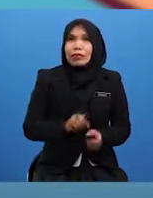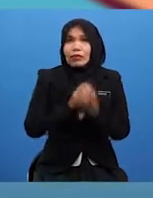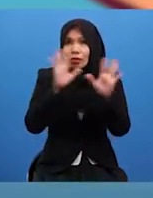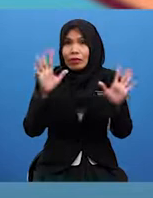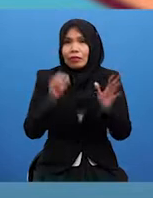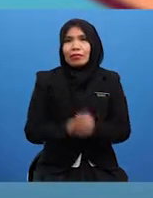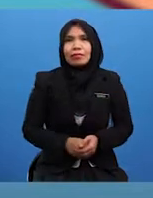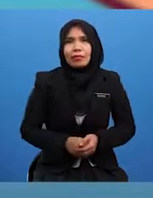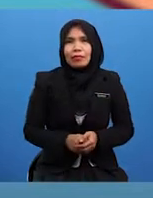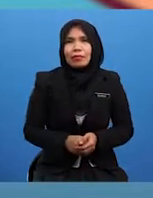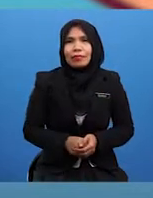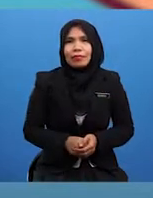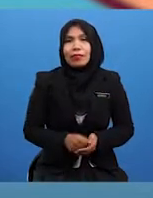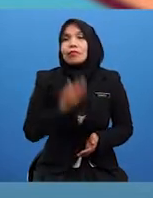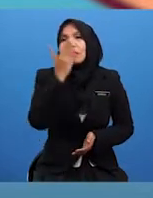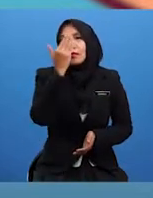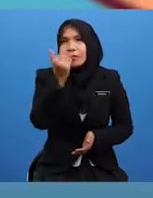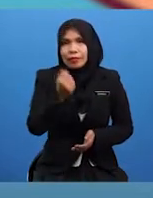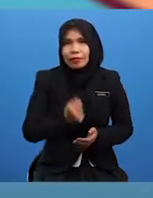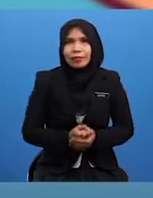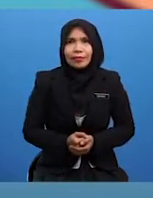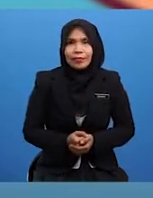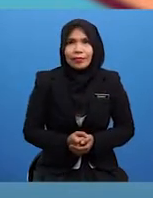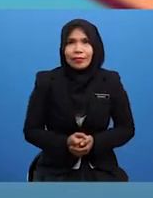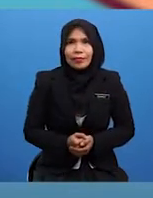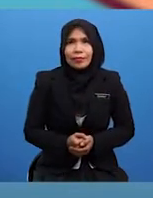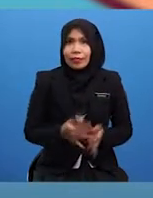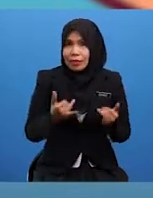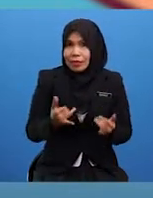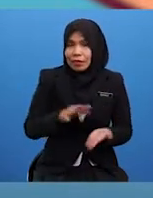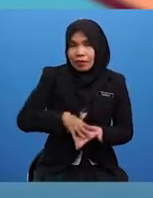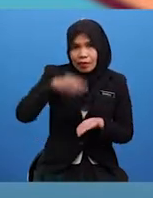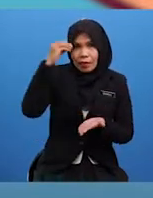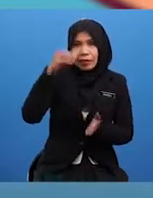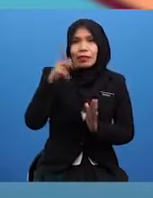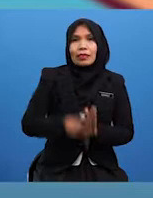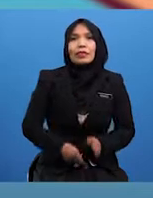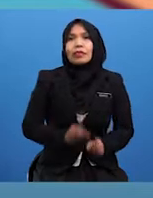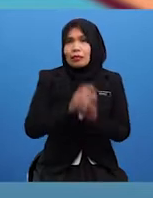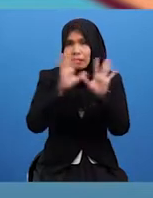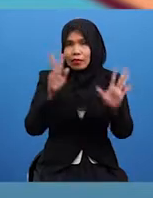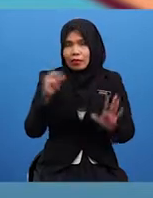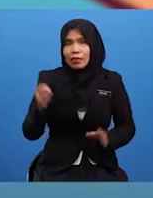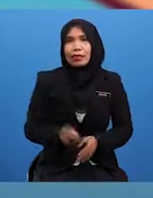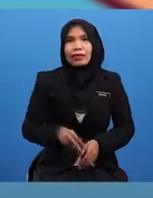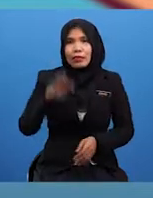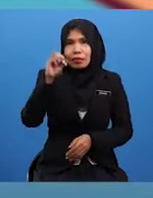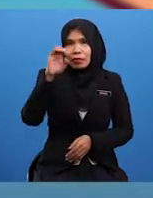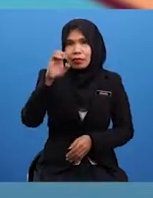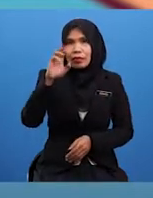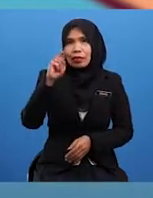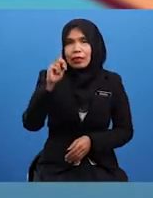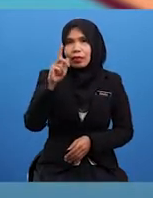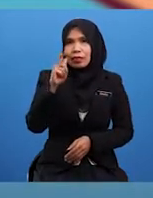apakah sebabnya? Mari kita belajar tentang kecerahan mentol dalam sesuatu detail. Apakah